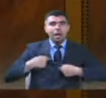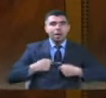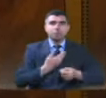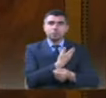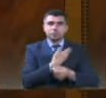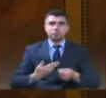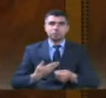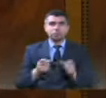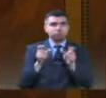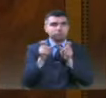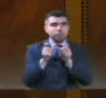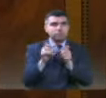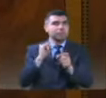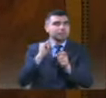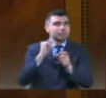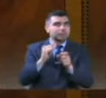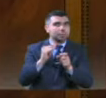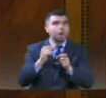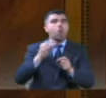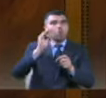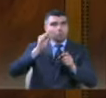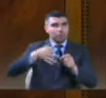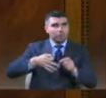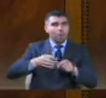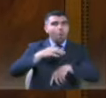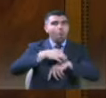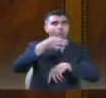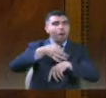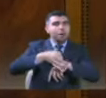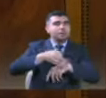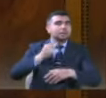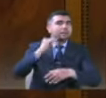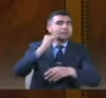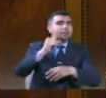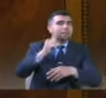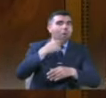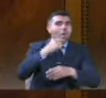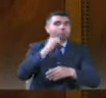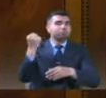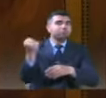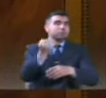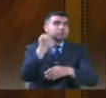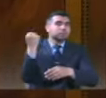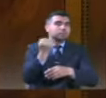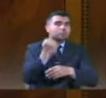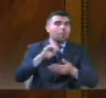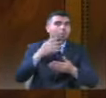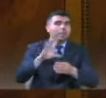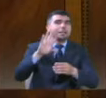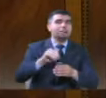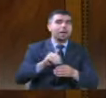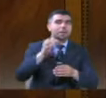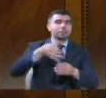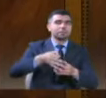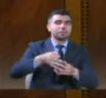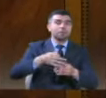مسؤولة تحلت بالشجاعة وقالت هذه هي الوقت اليوم باش هذه الكرة التي خفنا منها مدة طويلة نطفيها.